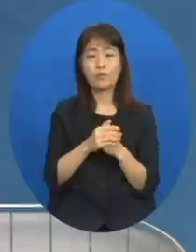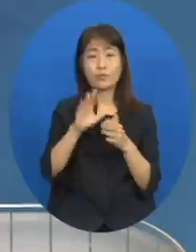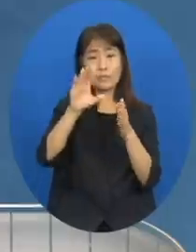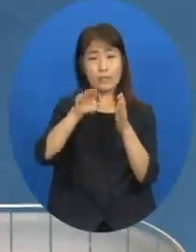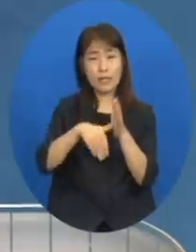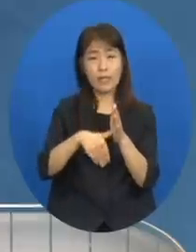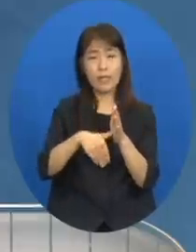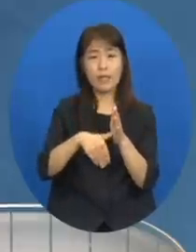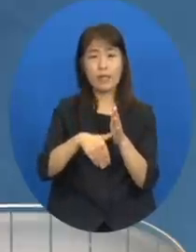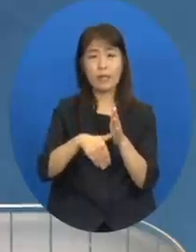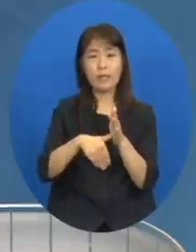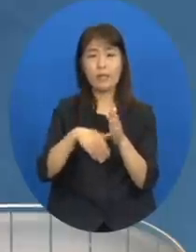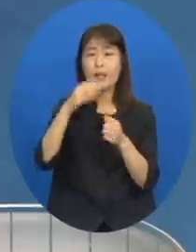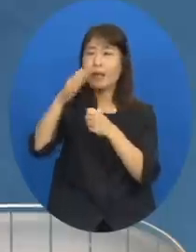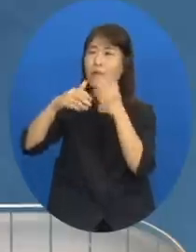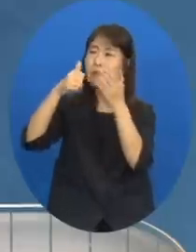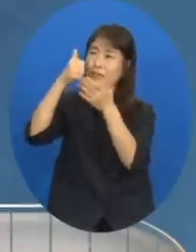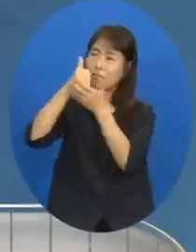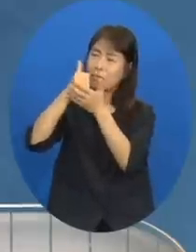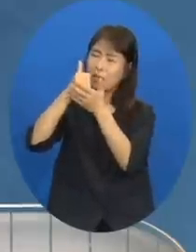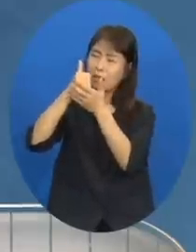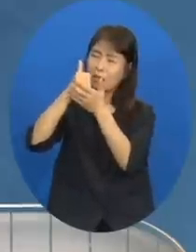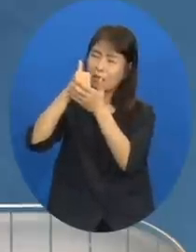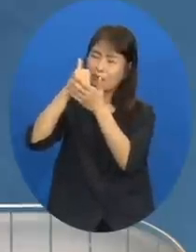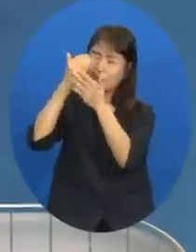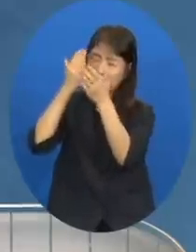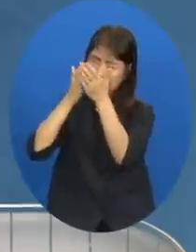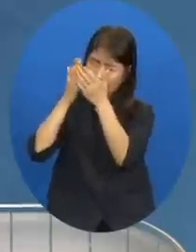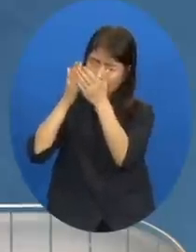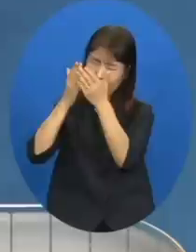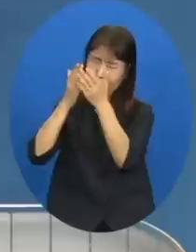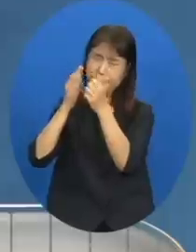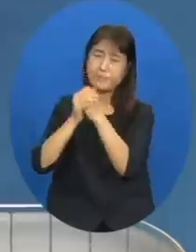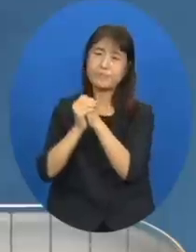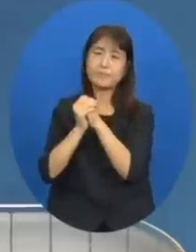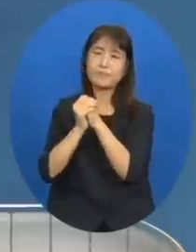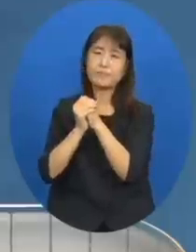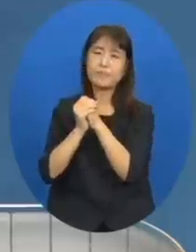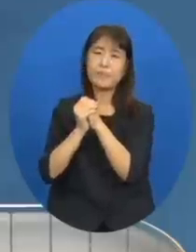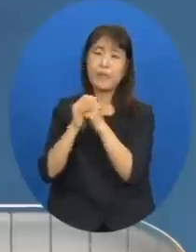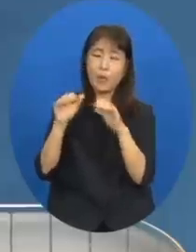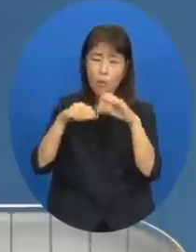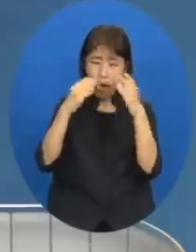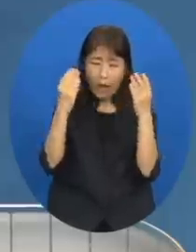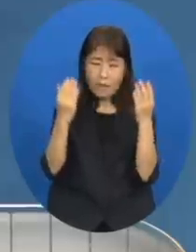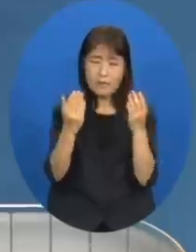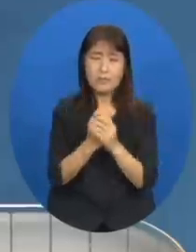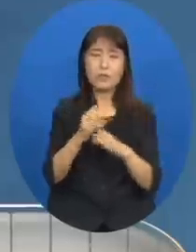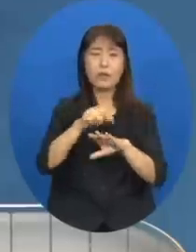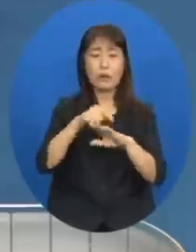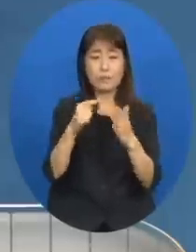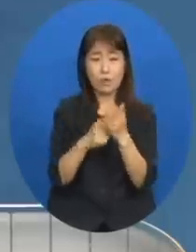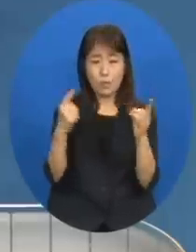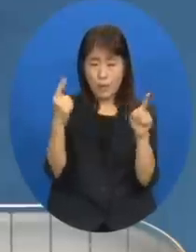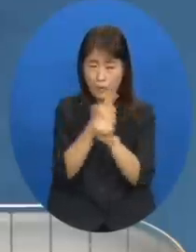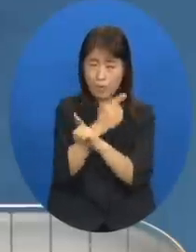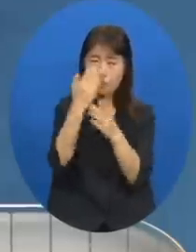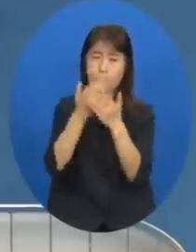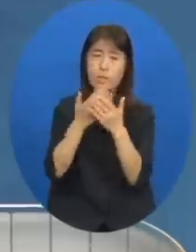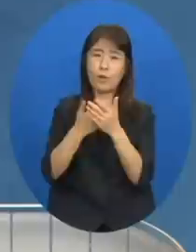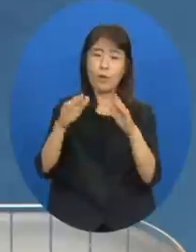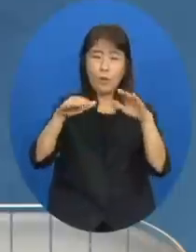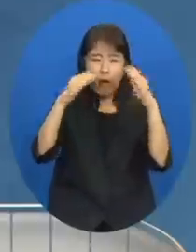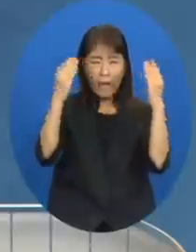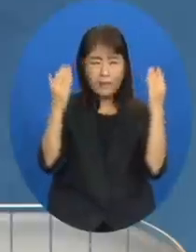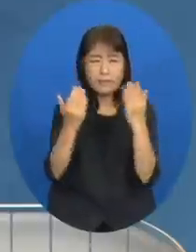하나님께 구해요 하나님 제 마음이 온전히 감사할 수 있게 해주세요 온전히 기뻐할 수 있게